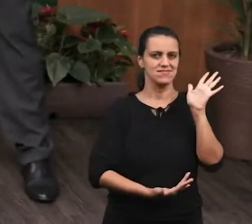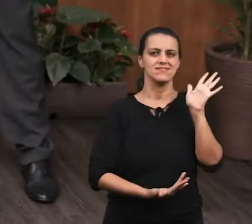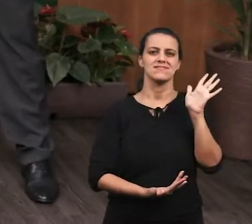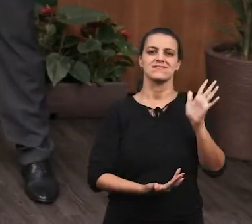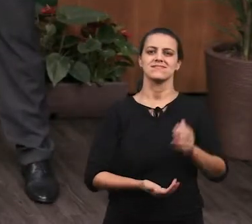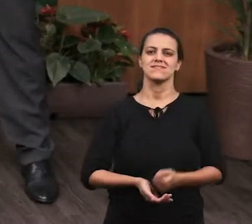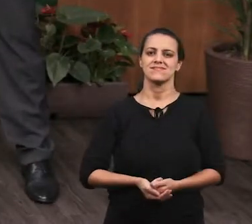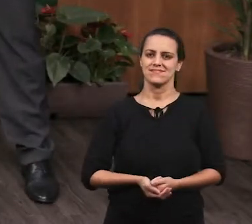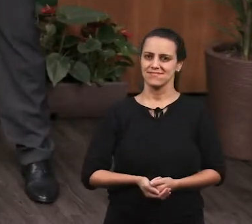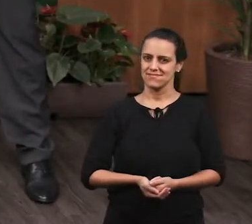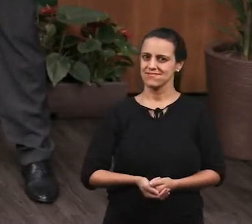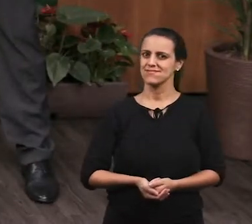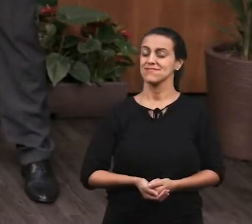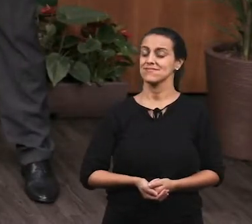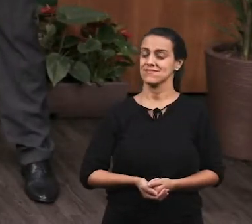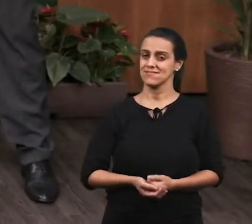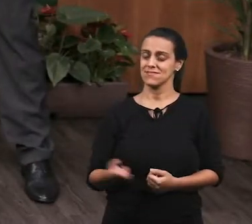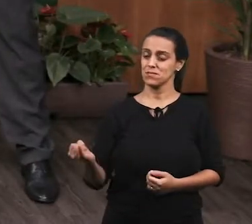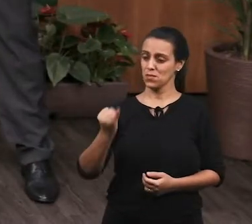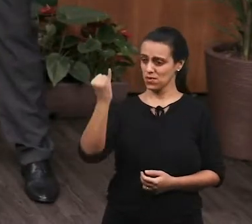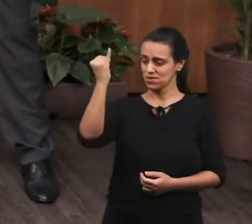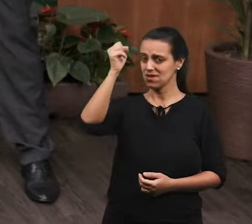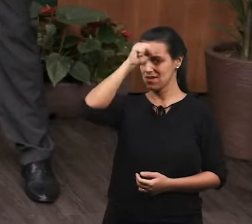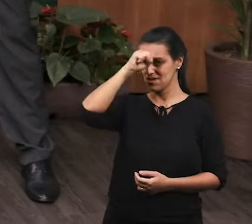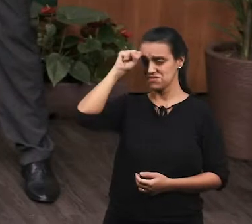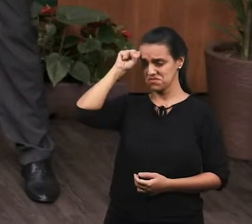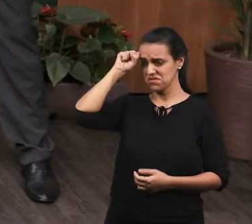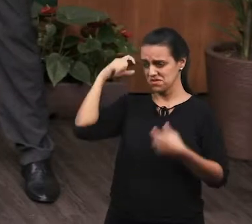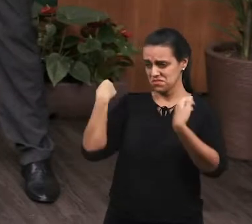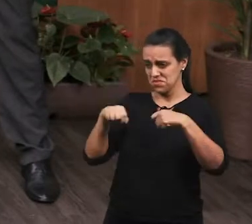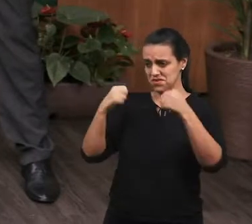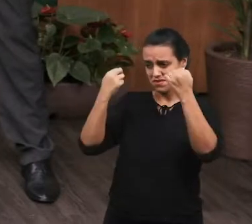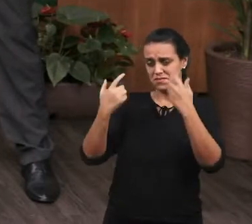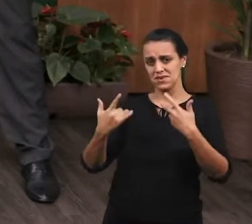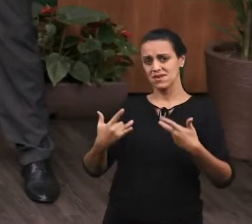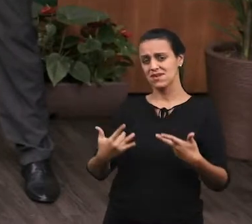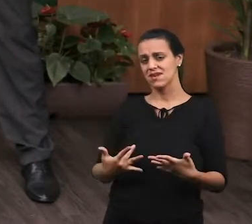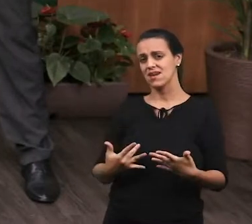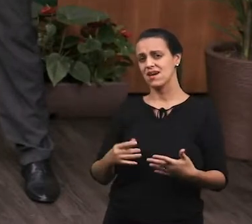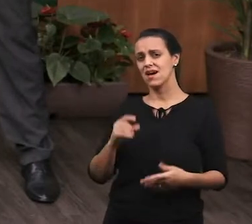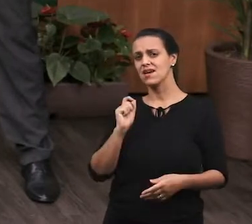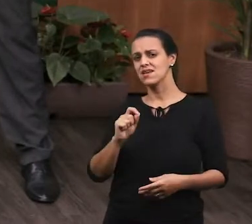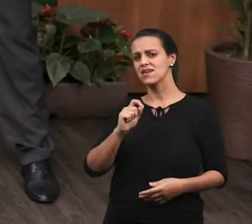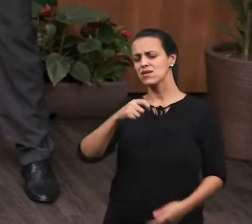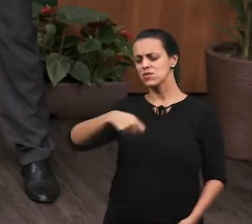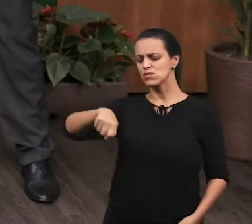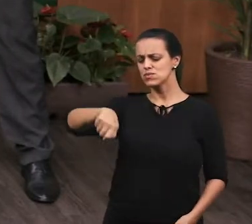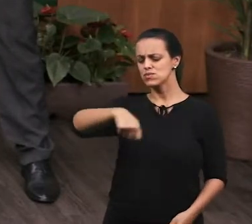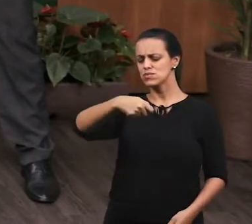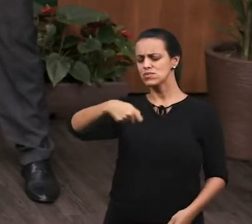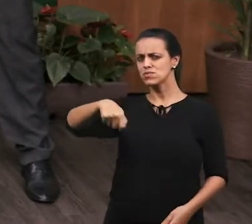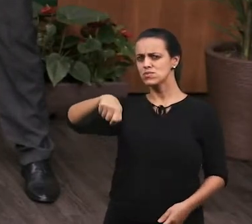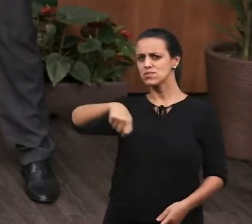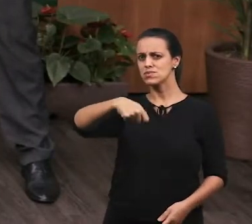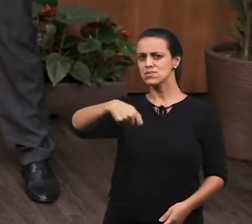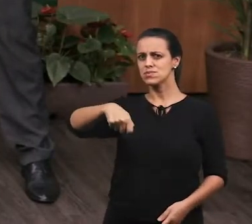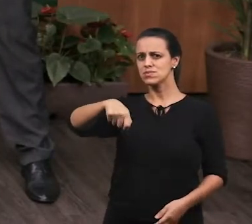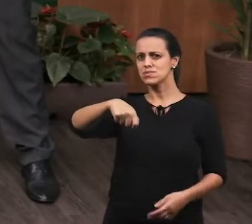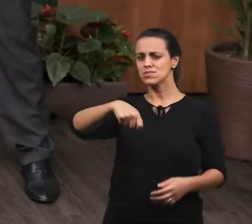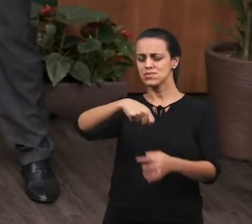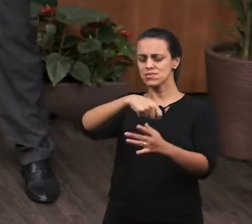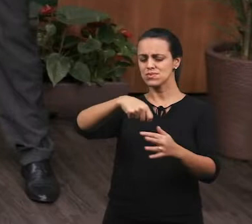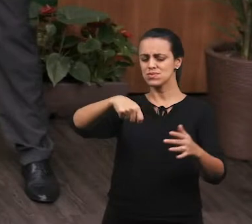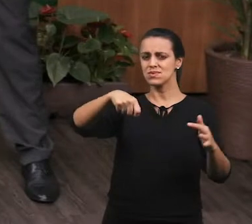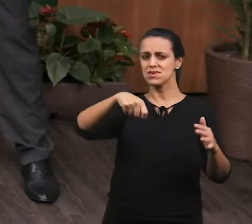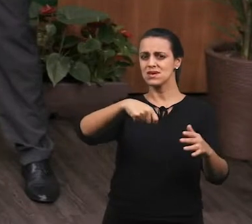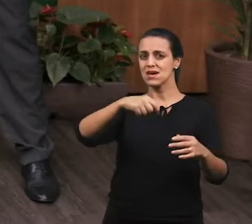это действие Духа Святого. Очень важно также заметить, Сержа, что курение, это